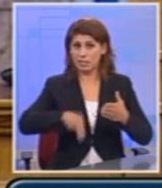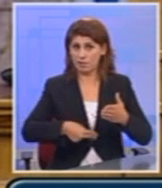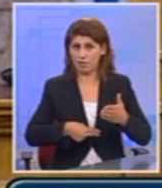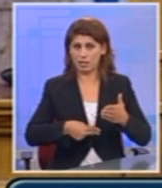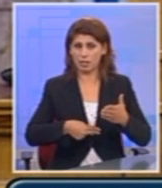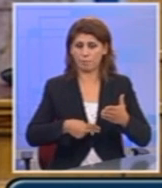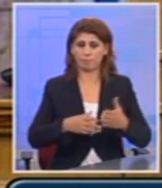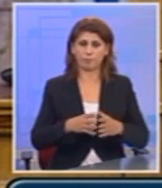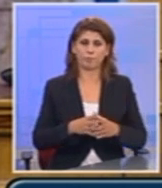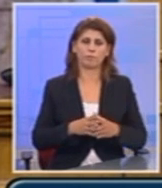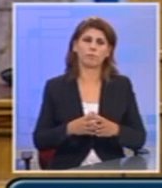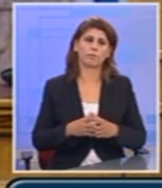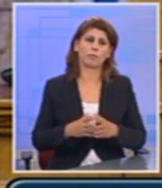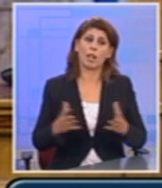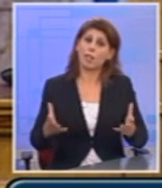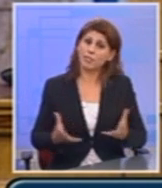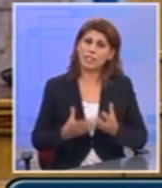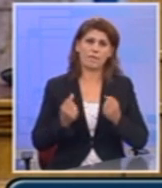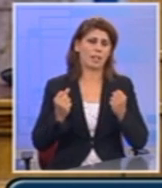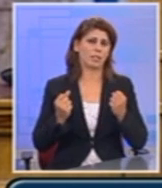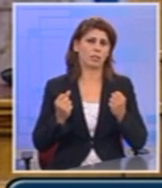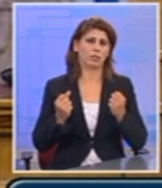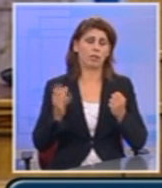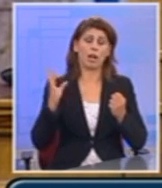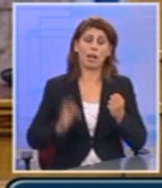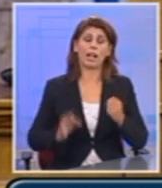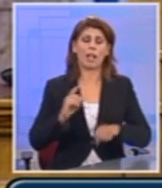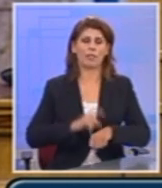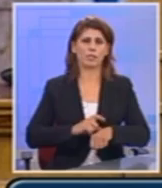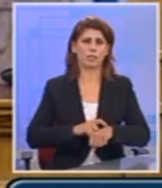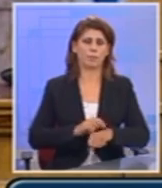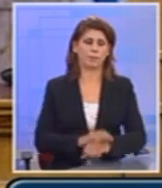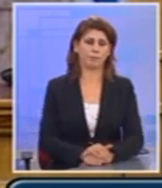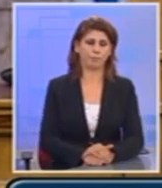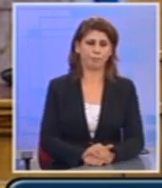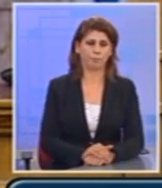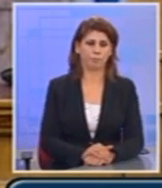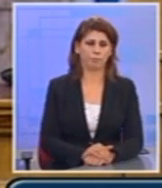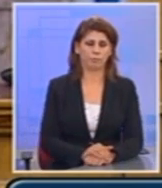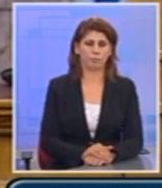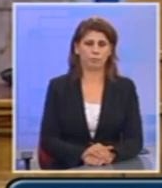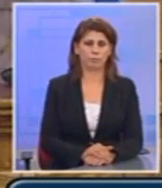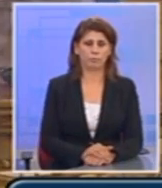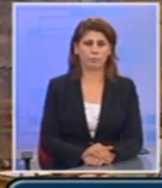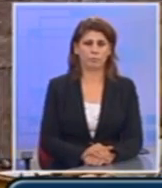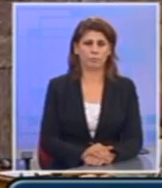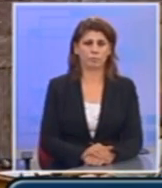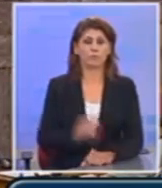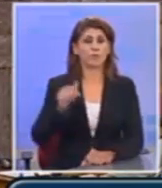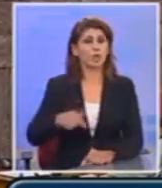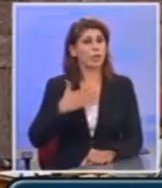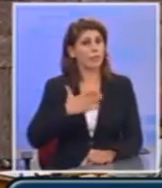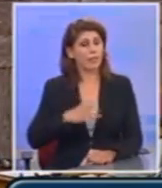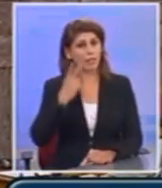σύμβαση διασφαλίζεται ανά πάσα στιγμή τώρα θα ήθελα να